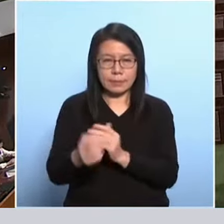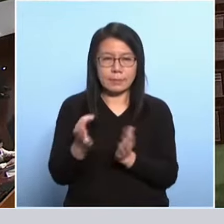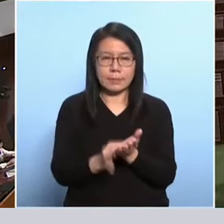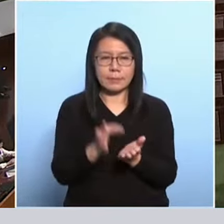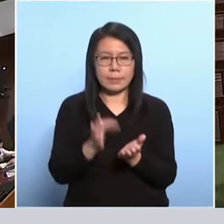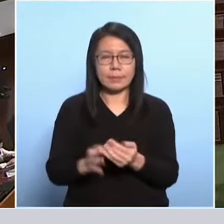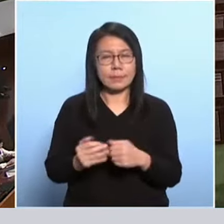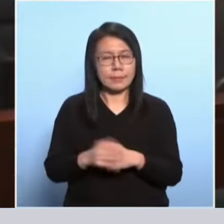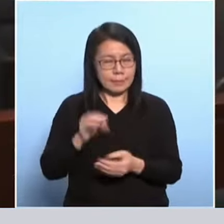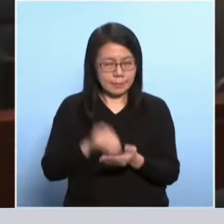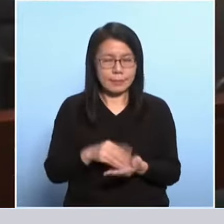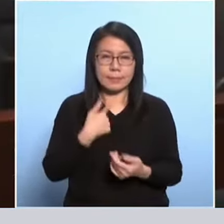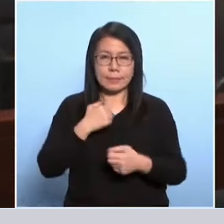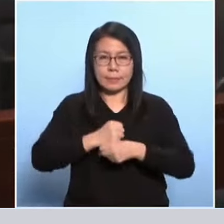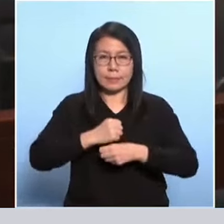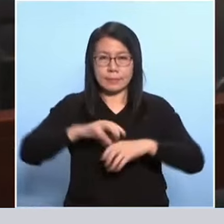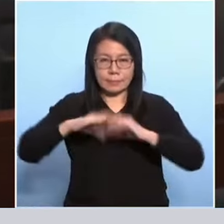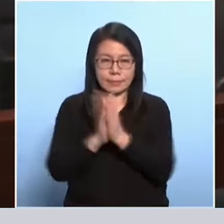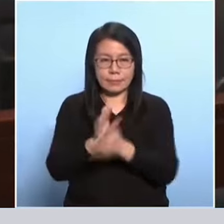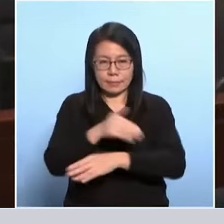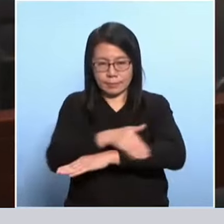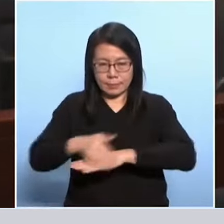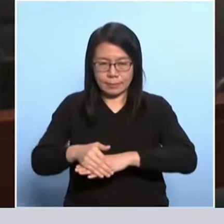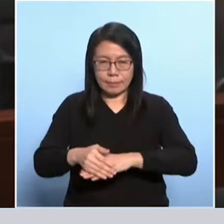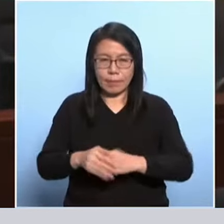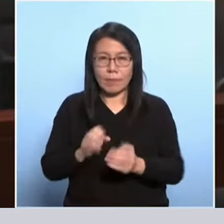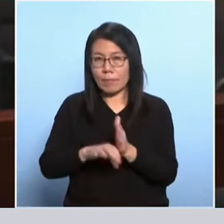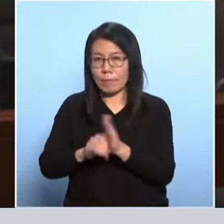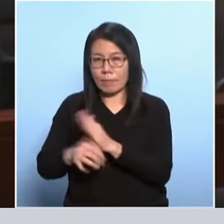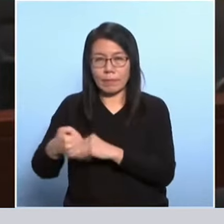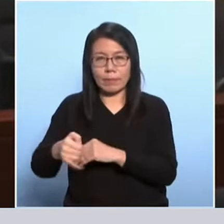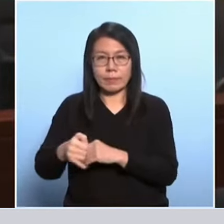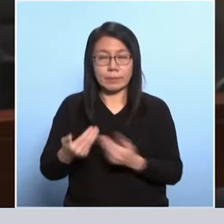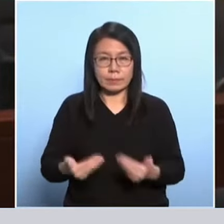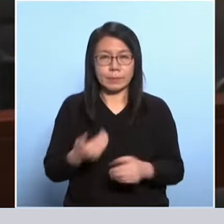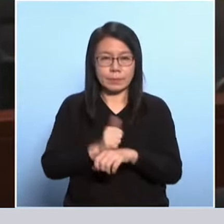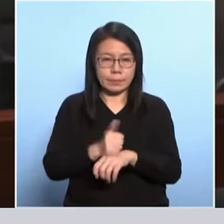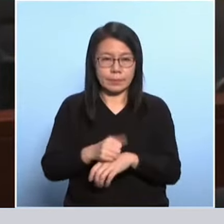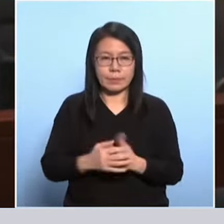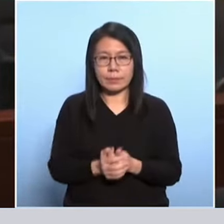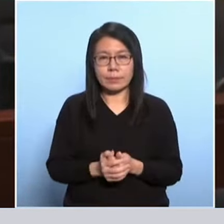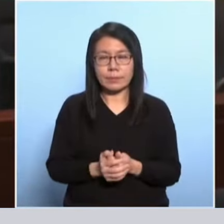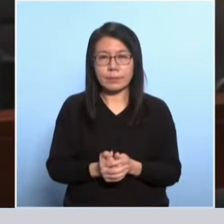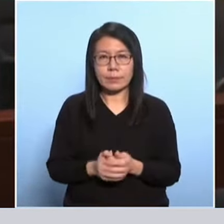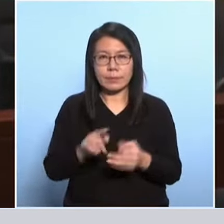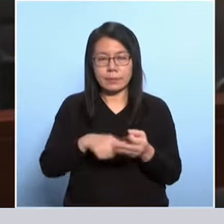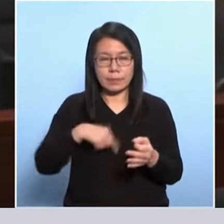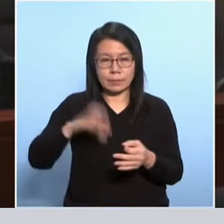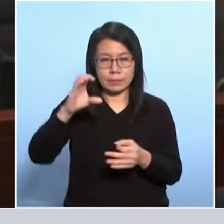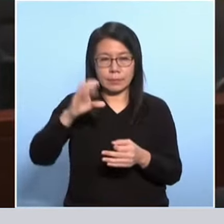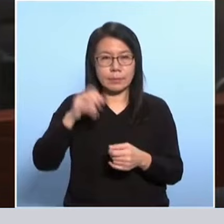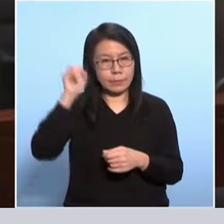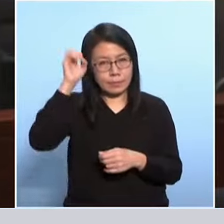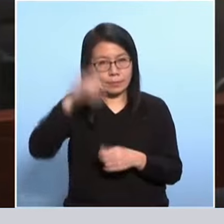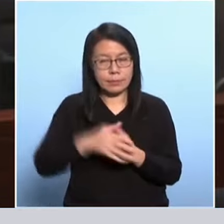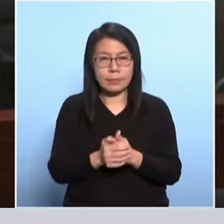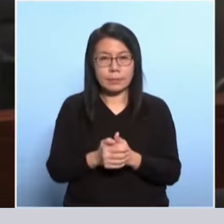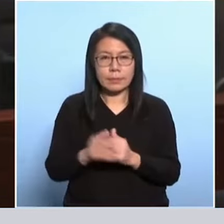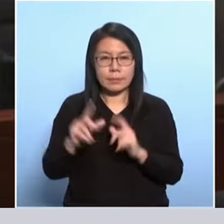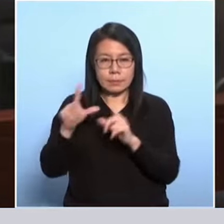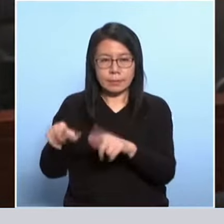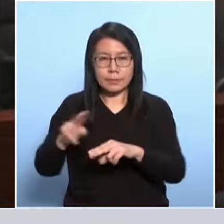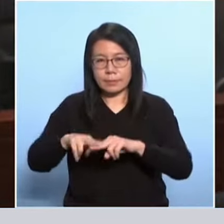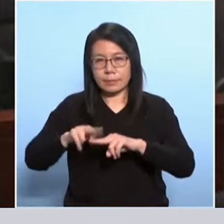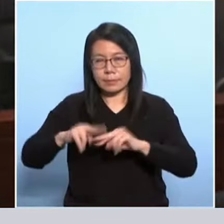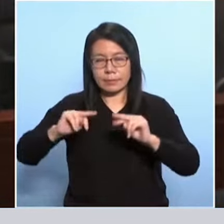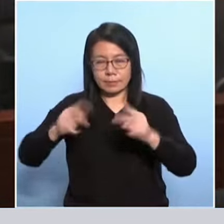啦。所以我一定要做好整體嘅規劃，唔可以錯過呢個良機嘅。咁啊，陳月明原議案裏邊提到積極回應